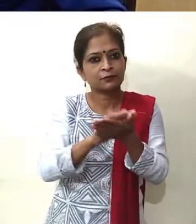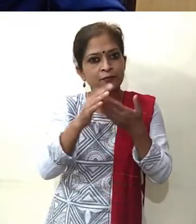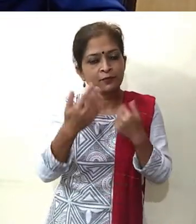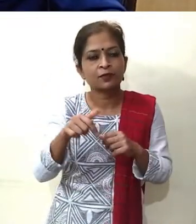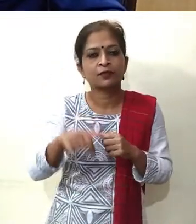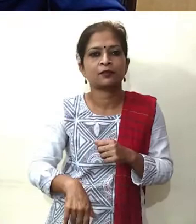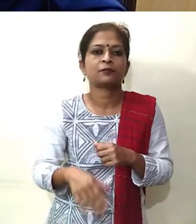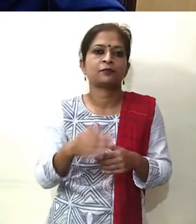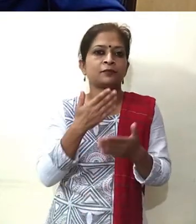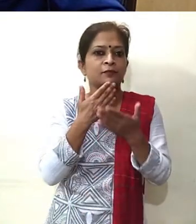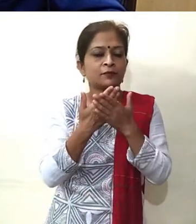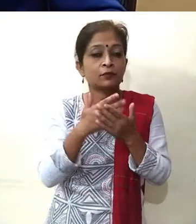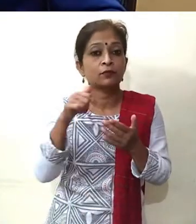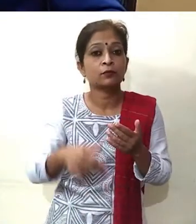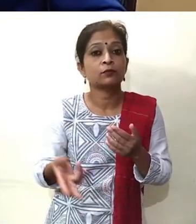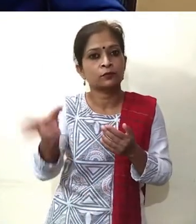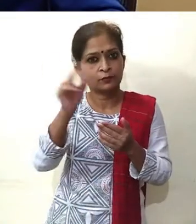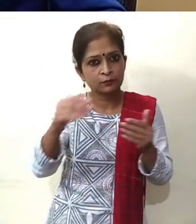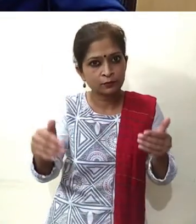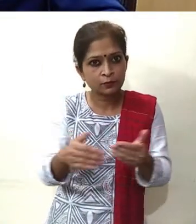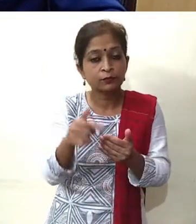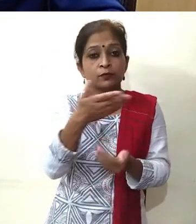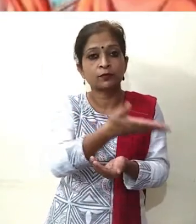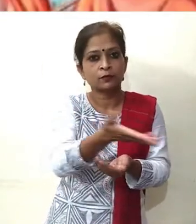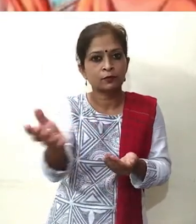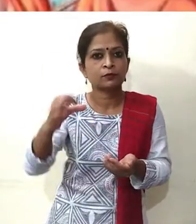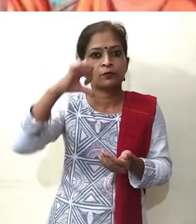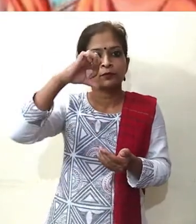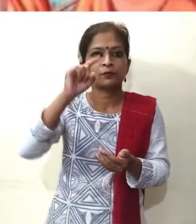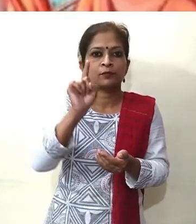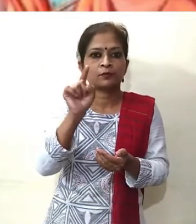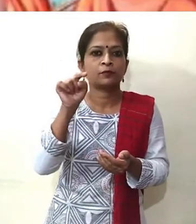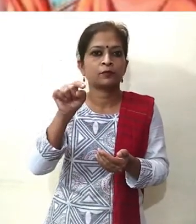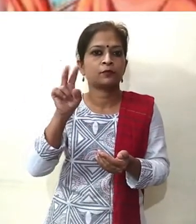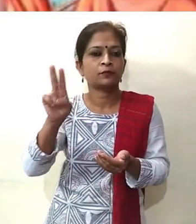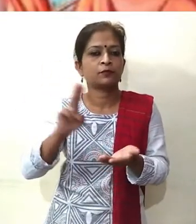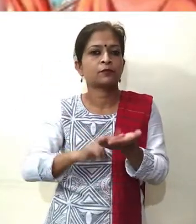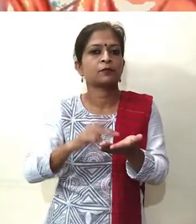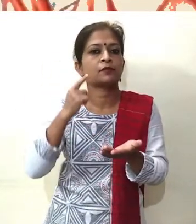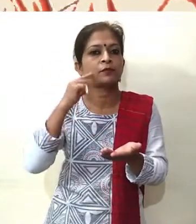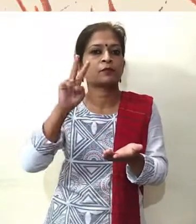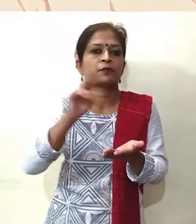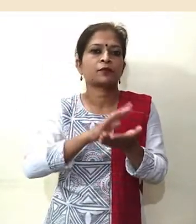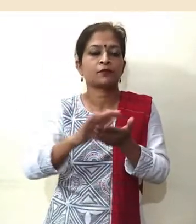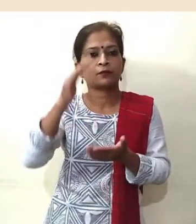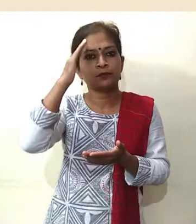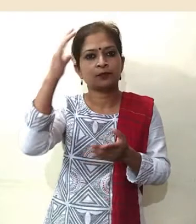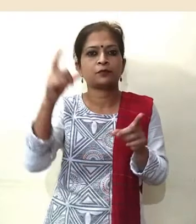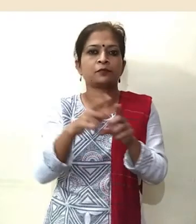ही, लूंगी विदा, फिर मिलूंगी और आप लोग सुनते रहिए 91.2 NIVH हेलो धून।